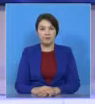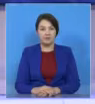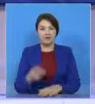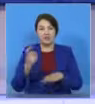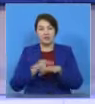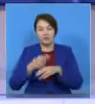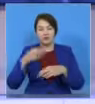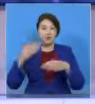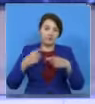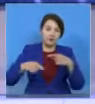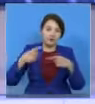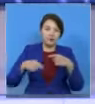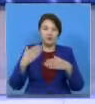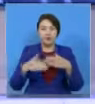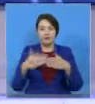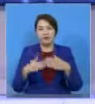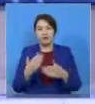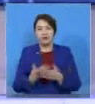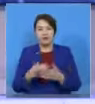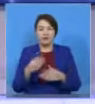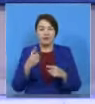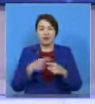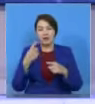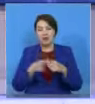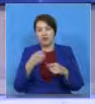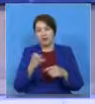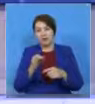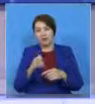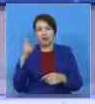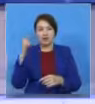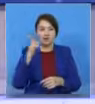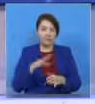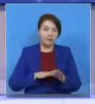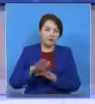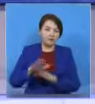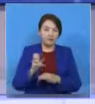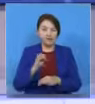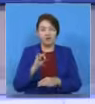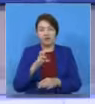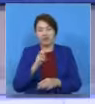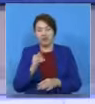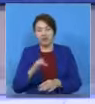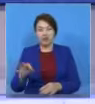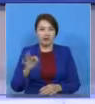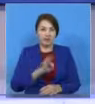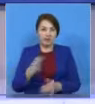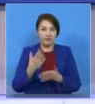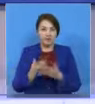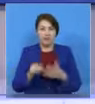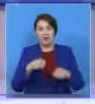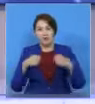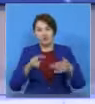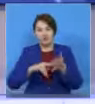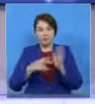Картофель и морковь – именно эти виды сельскохозяйственной продукции от местного производителя пополнят стабилизационный фонд областного центра. Товар